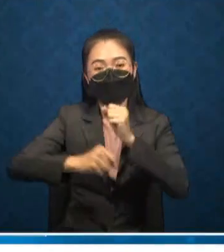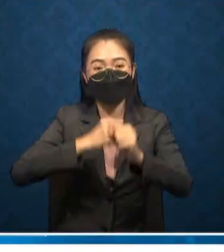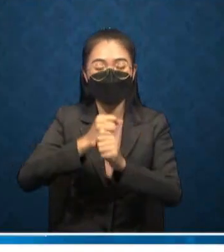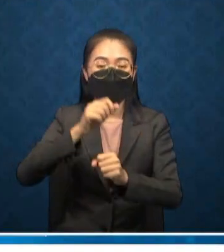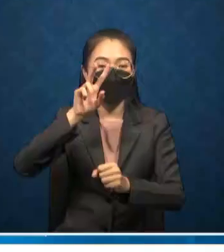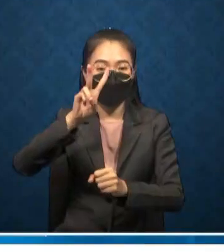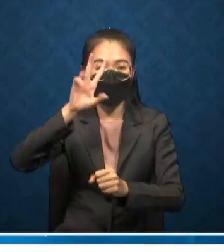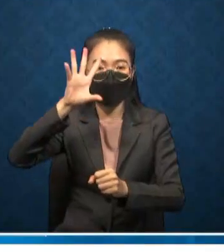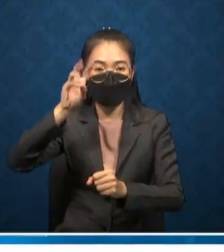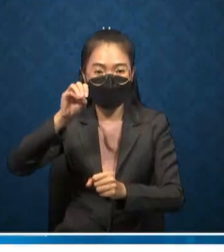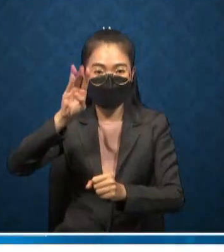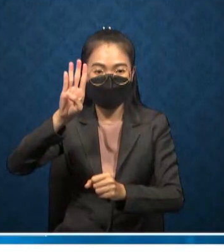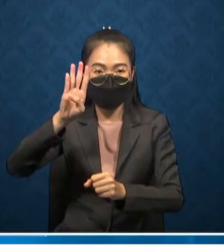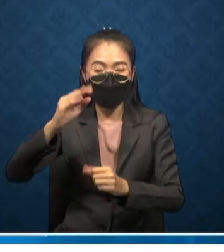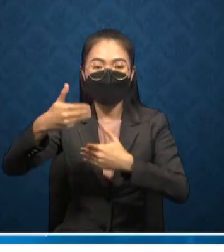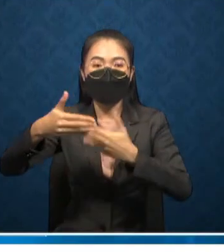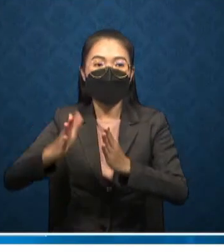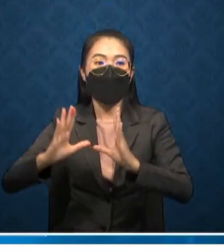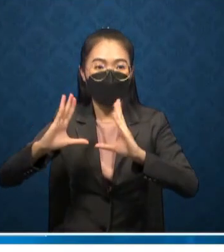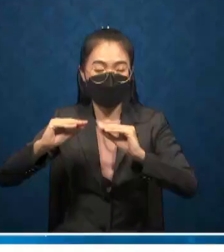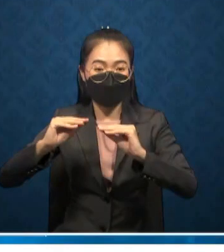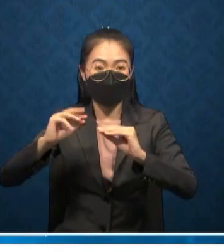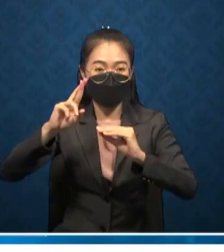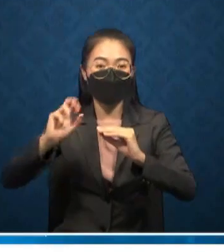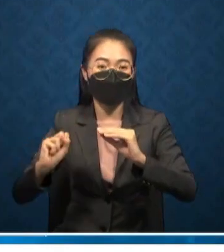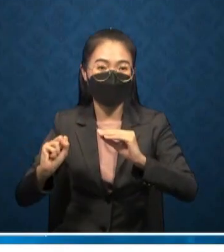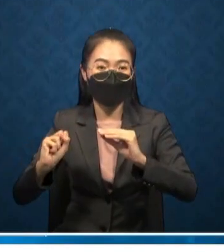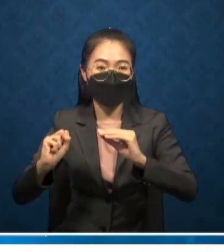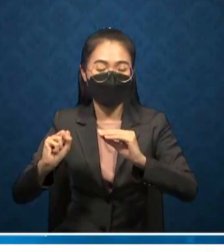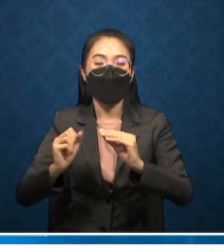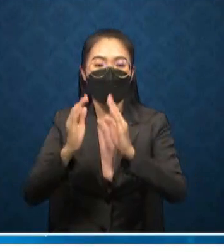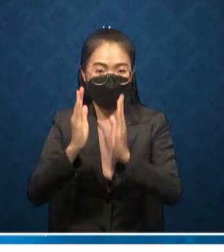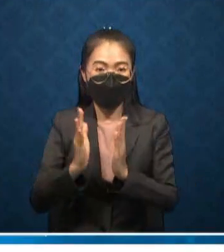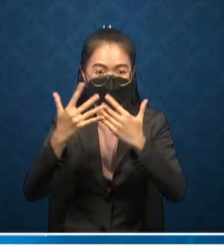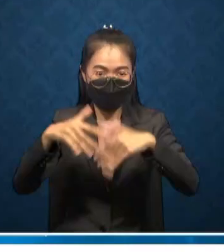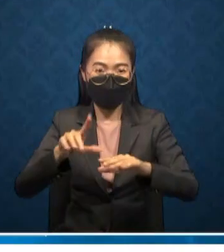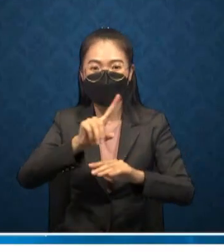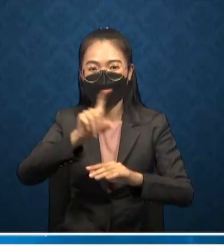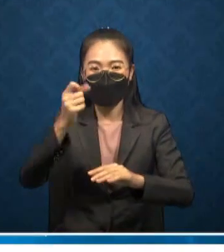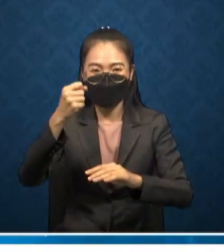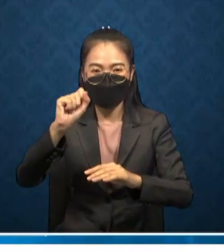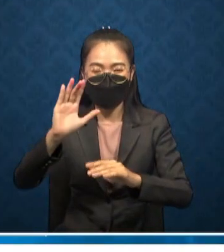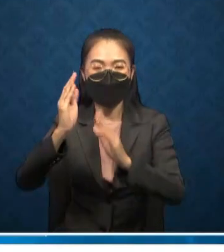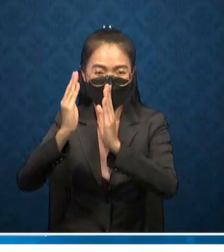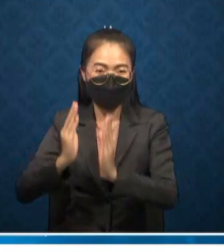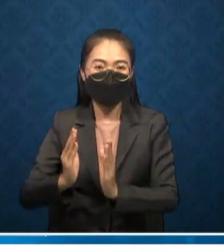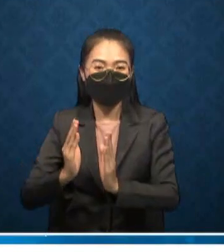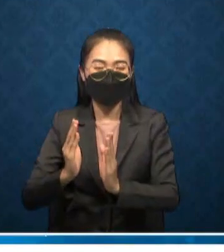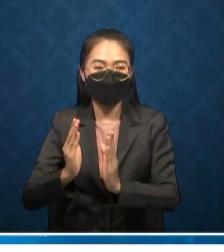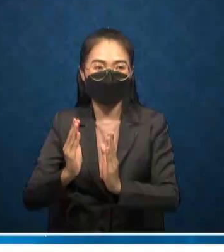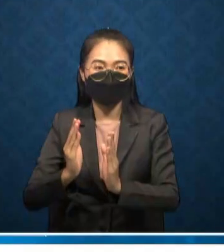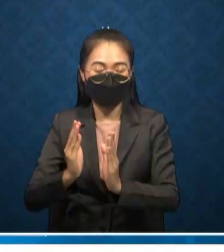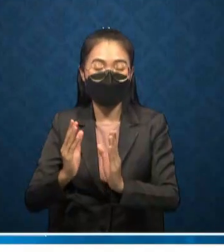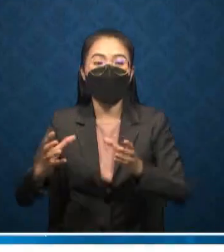2564นะคะที่ห้องประชุมแห่งนี้ในรัฐสภานะคะจำนวน 115คนโดยกลุ่มเป้าหมายที่มา